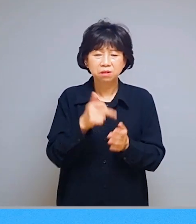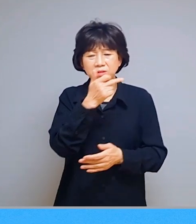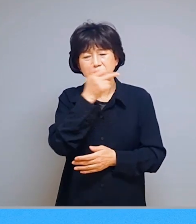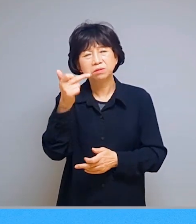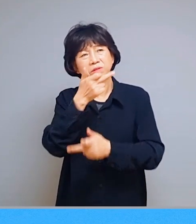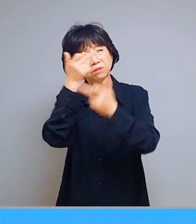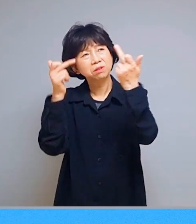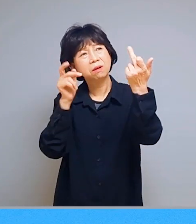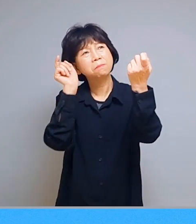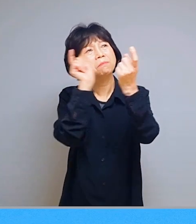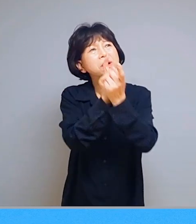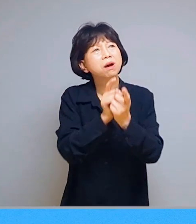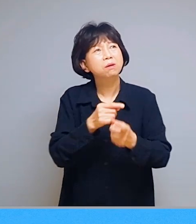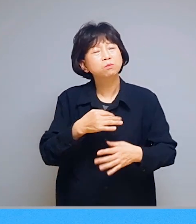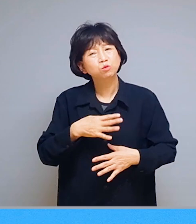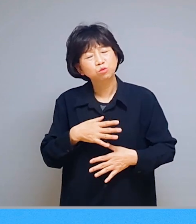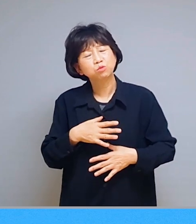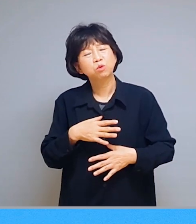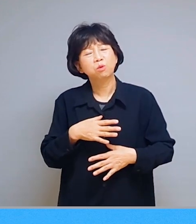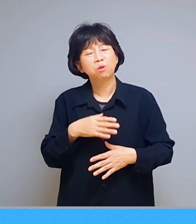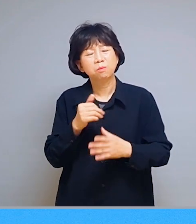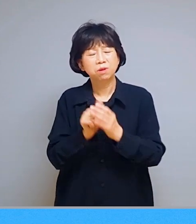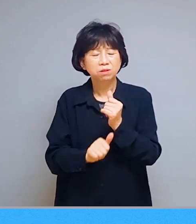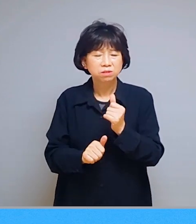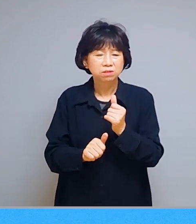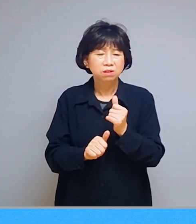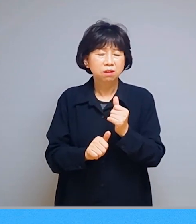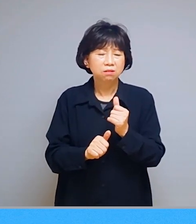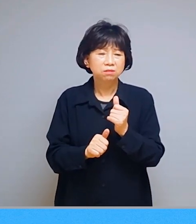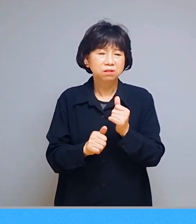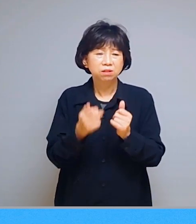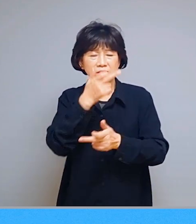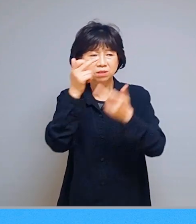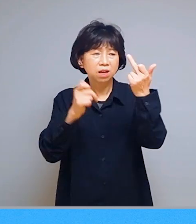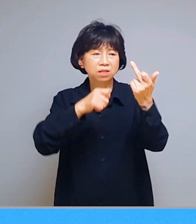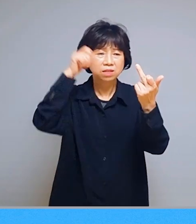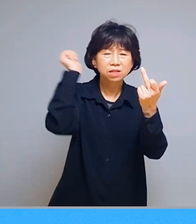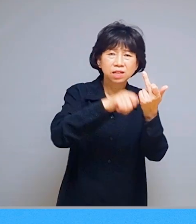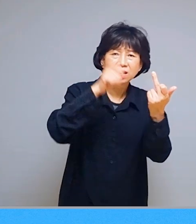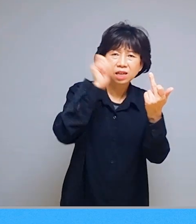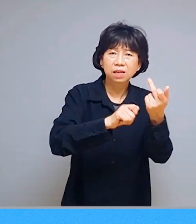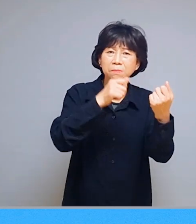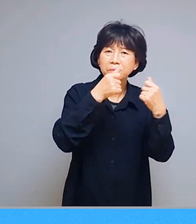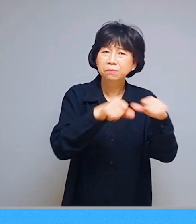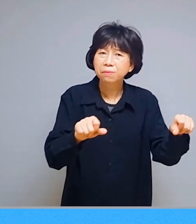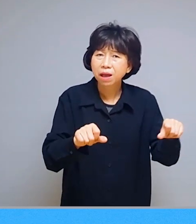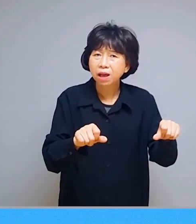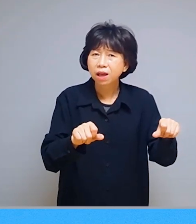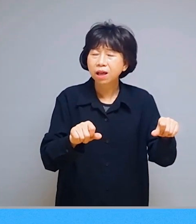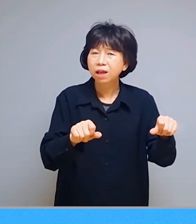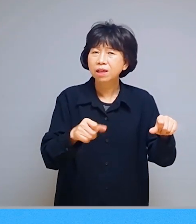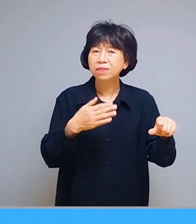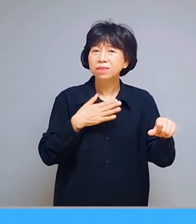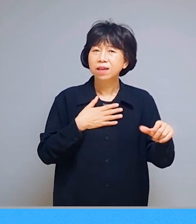두려움에 빠지기 쉽다. 하지만 큰 산을 깨는 것은 우리의 힘이 아니라 하나님의 능력이다.